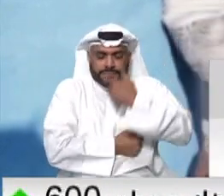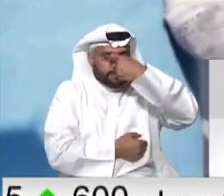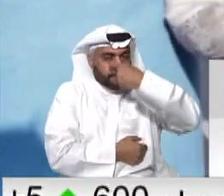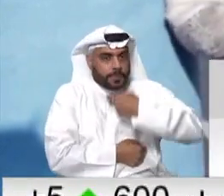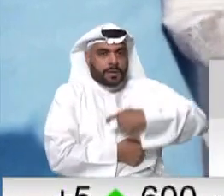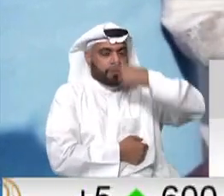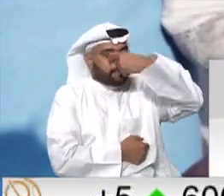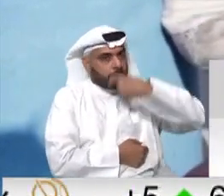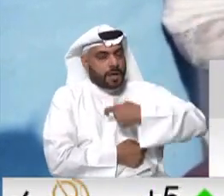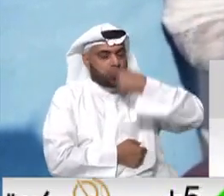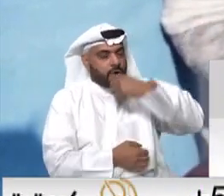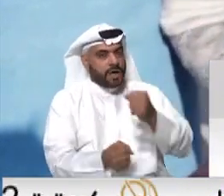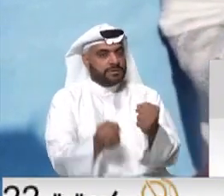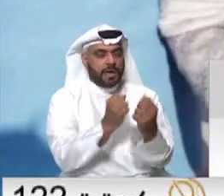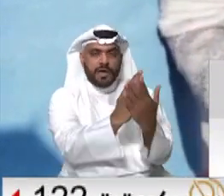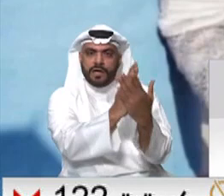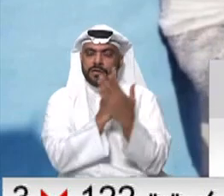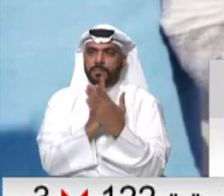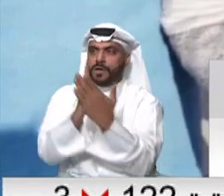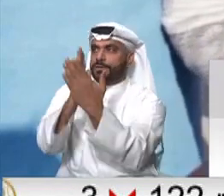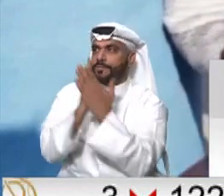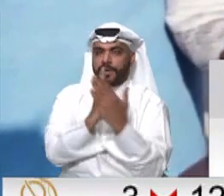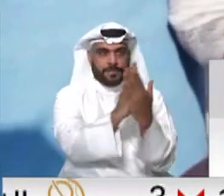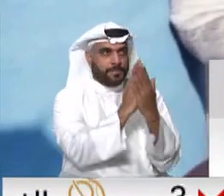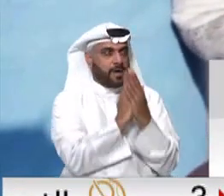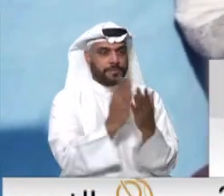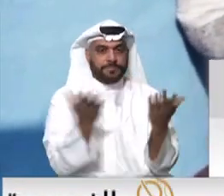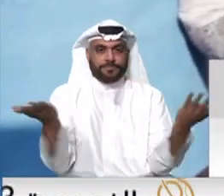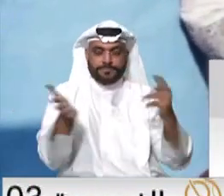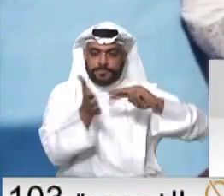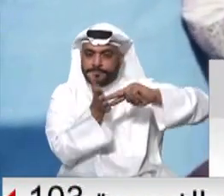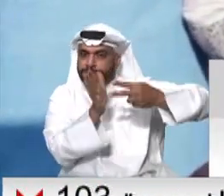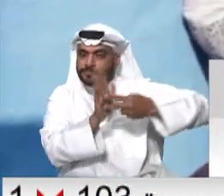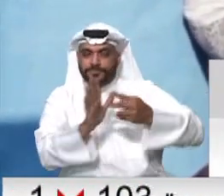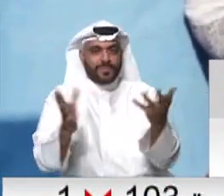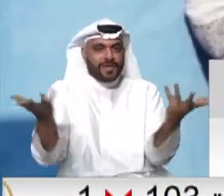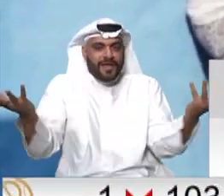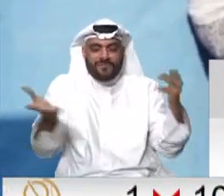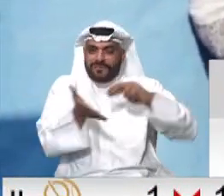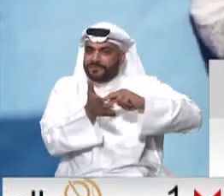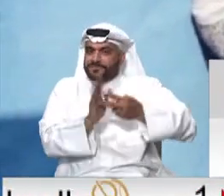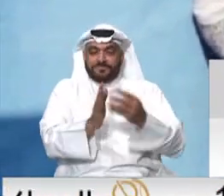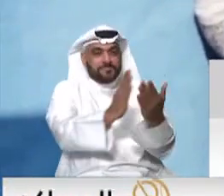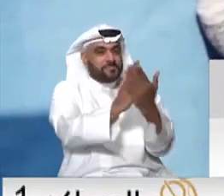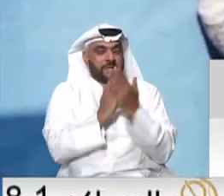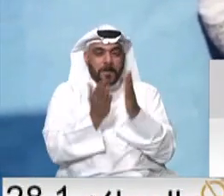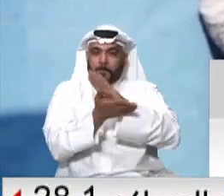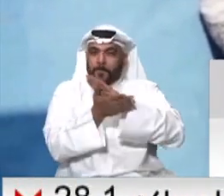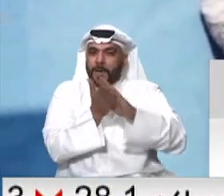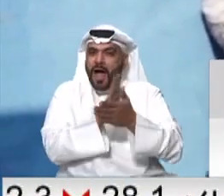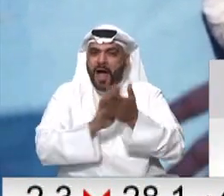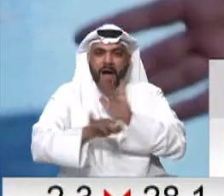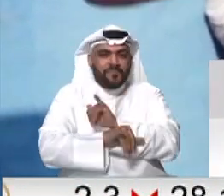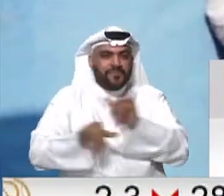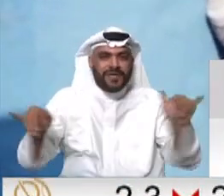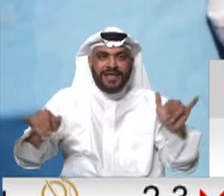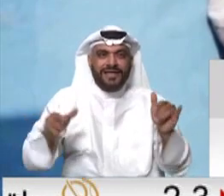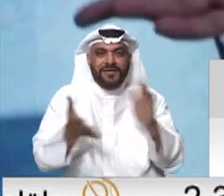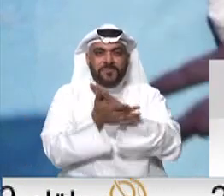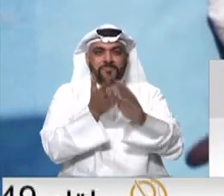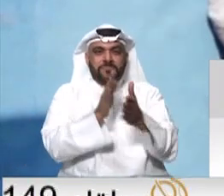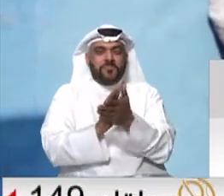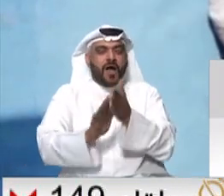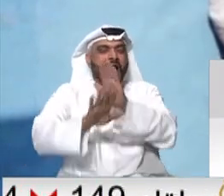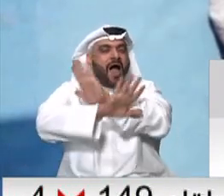ويبكوا احمونا احمونا كيف نحميهم ايش نحميهم واحنا طالعين من الدار قاعدنا نبوز في